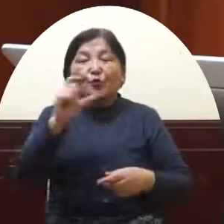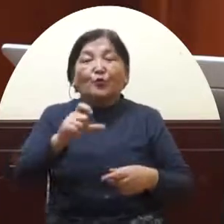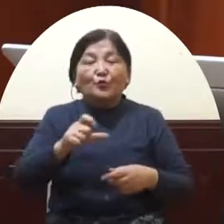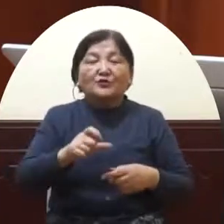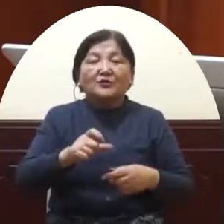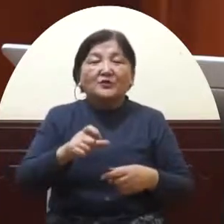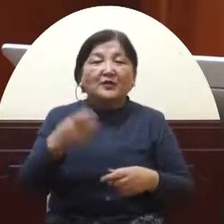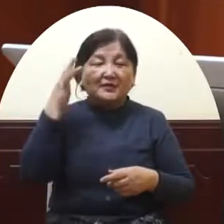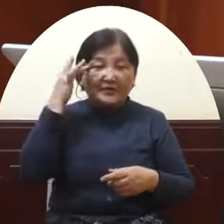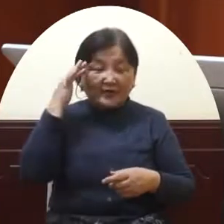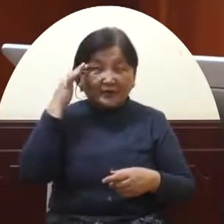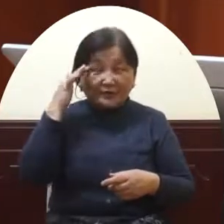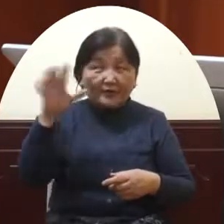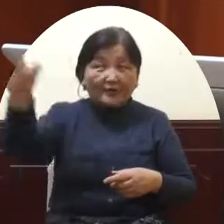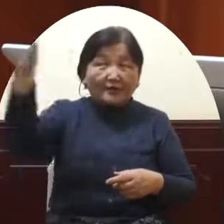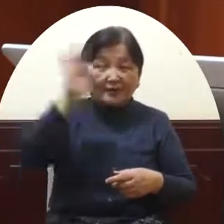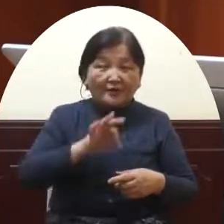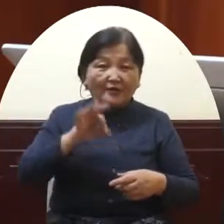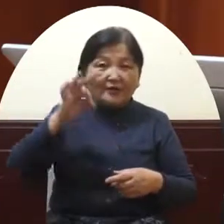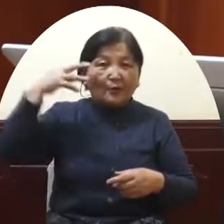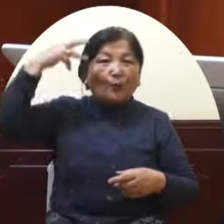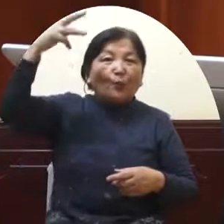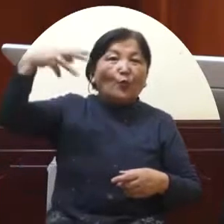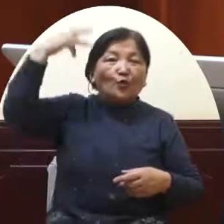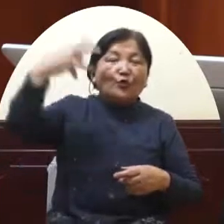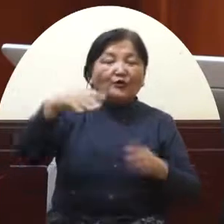мөрийн хөтөлбөрийн жагсаалт, мөрөөдлийн жагсаалт бичлдэг.